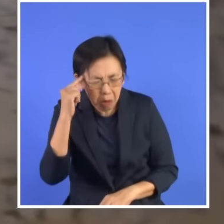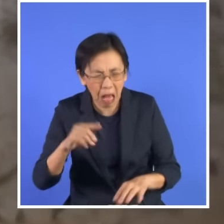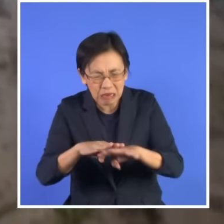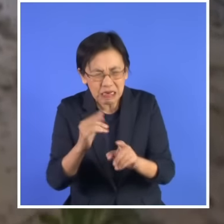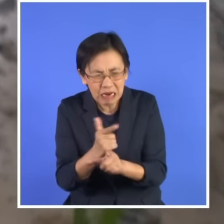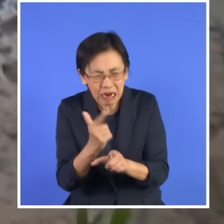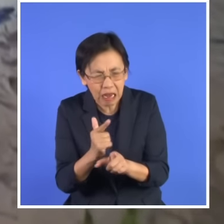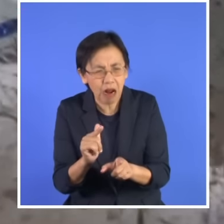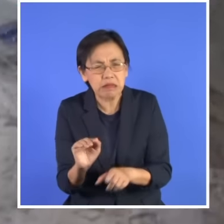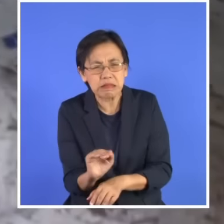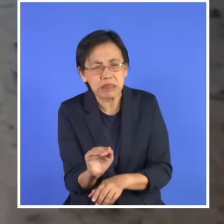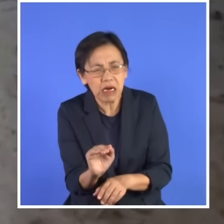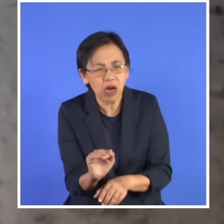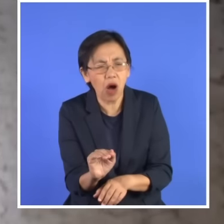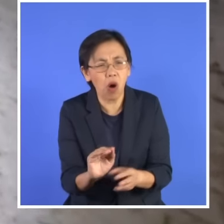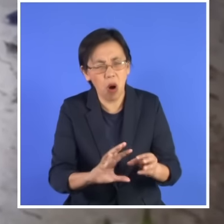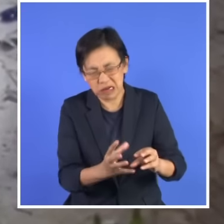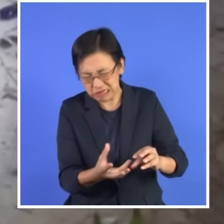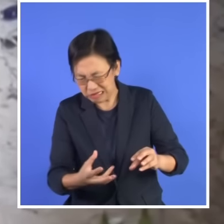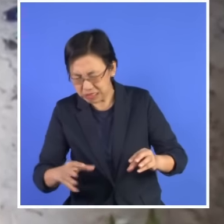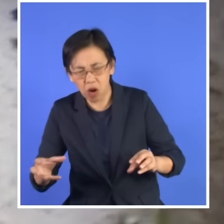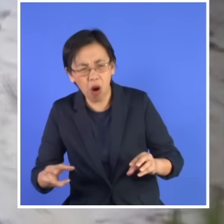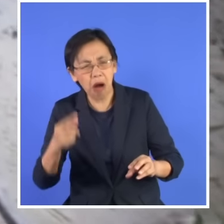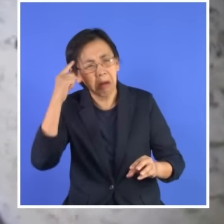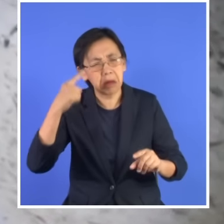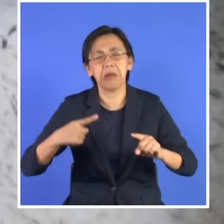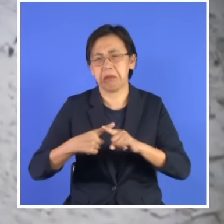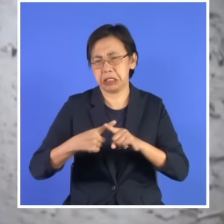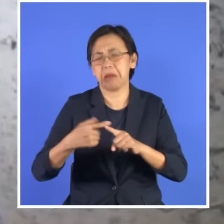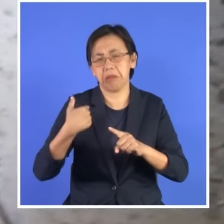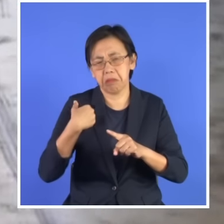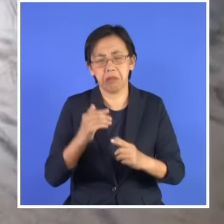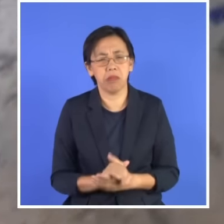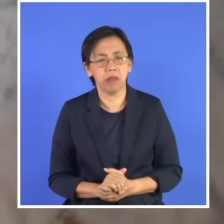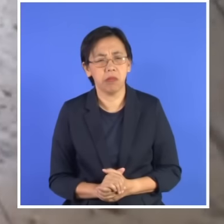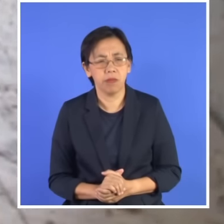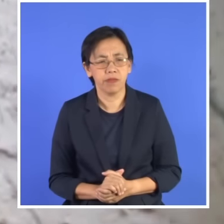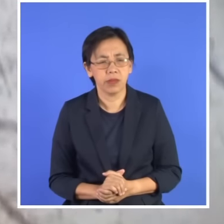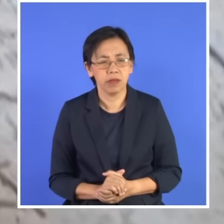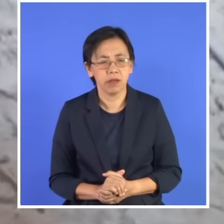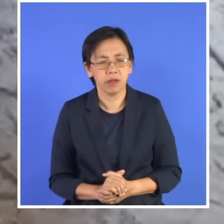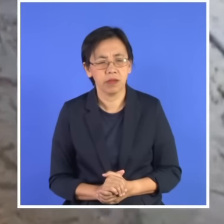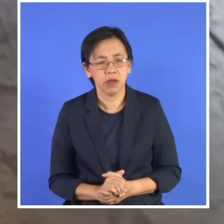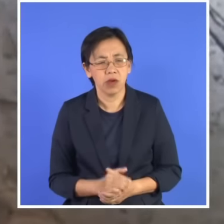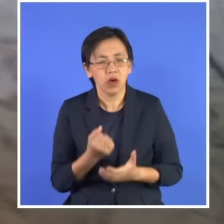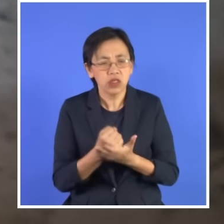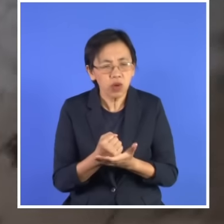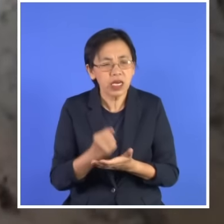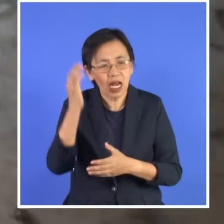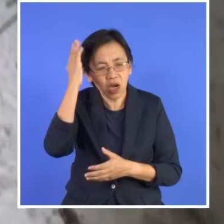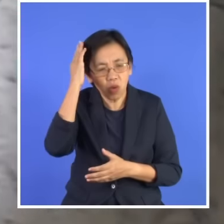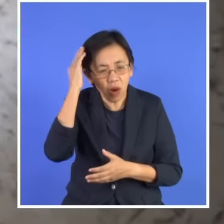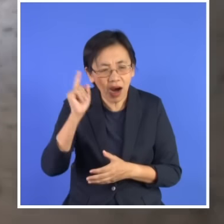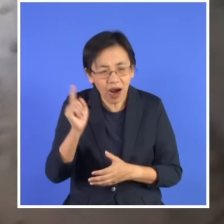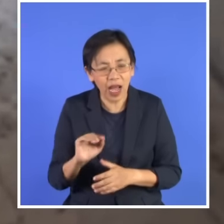ผู้ชมลองดูดิมันก็คงจะเจ็บั้งมั้เนี่ยบางยาเองก็รีบช่วยครับคุณผู้ชมครับเอาหัวงูออกก่อนดึง